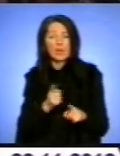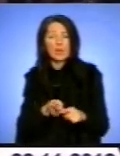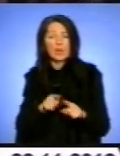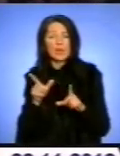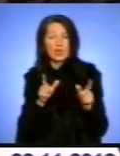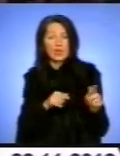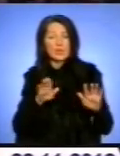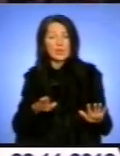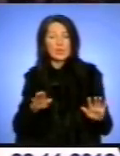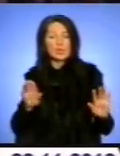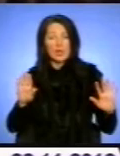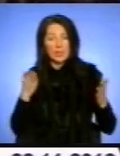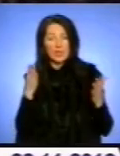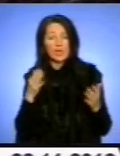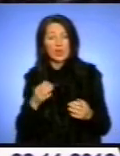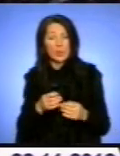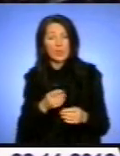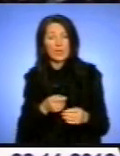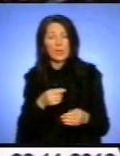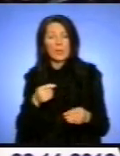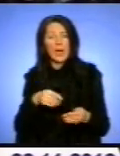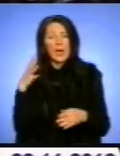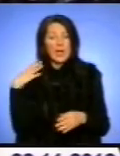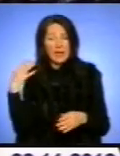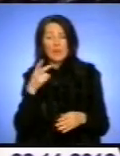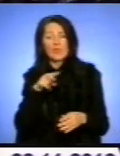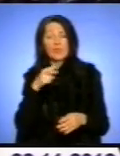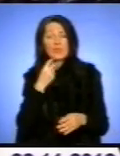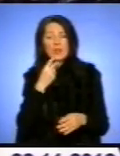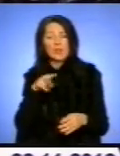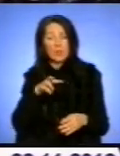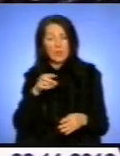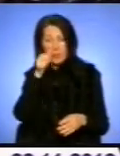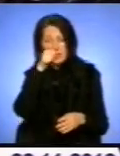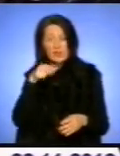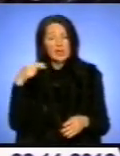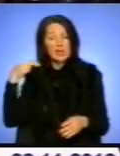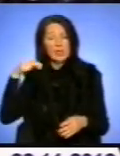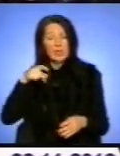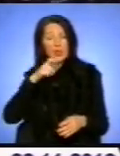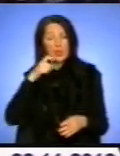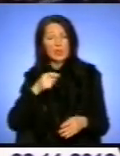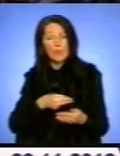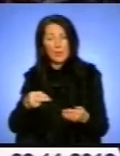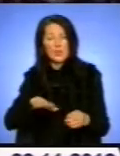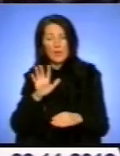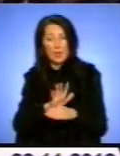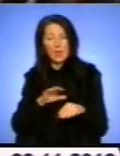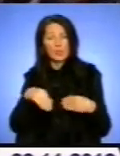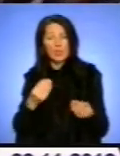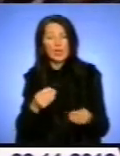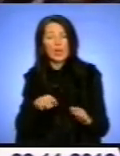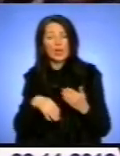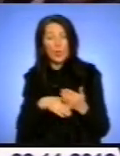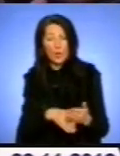України підписав закон України про екстрену медичну допомогу. Цей закон чітко визначає, що міліціянти належать до категорії осіб, які за своїм